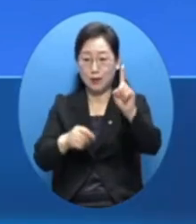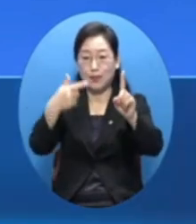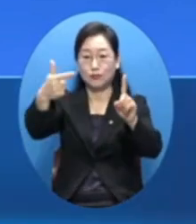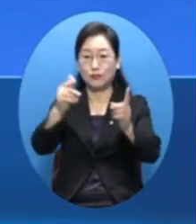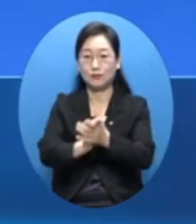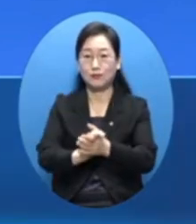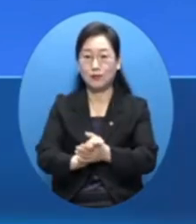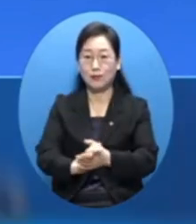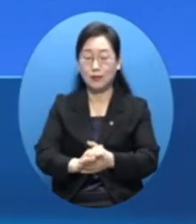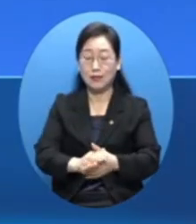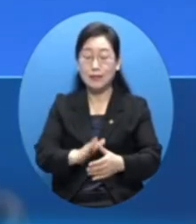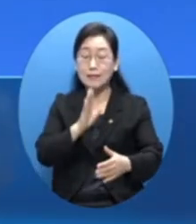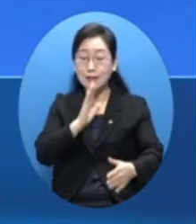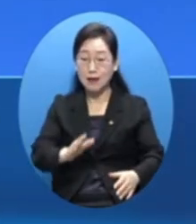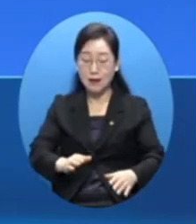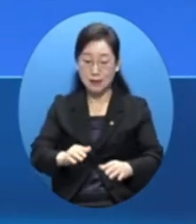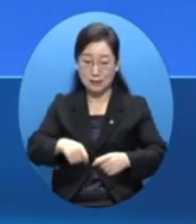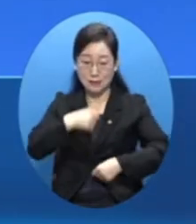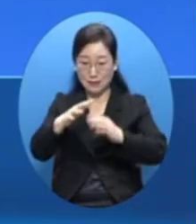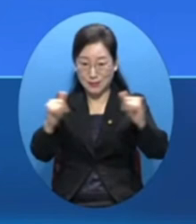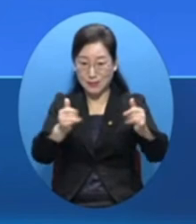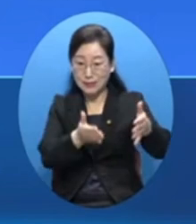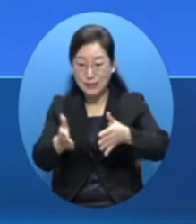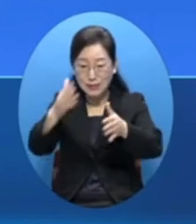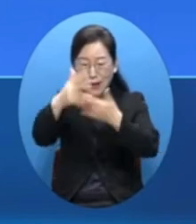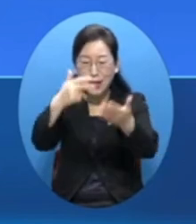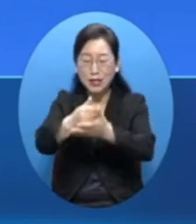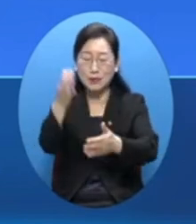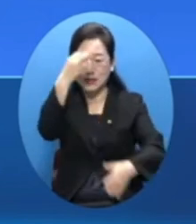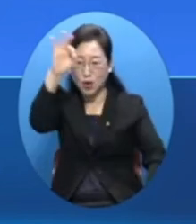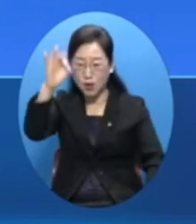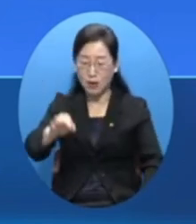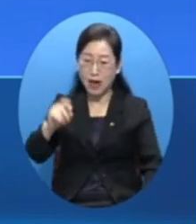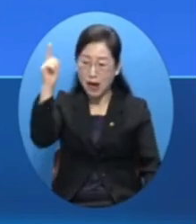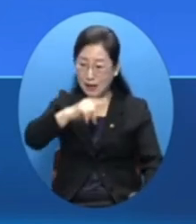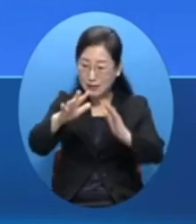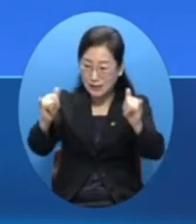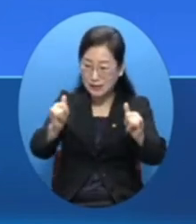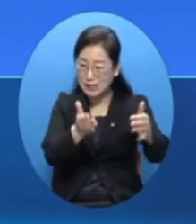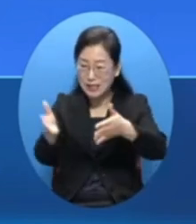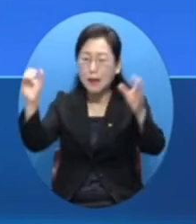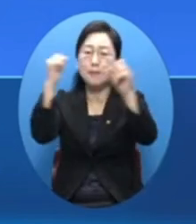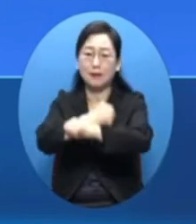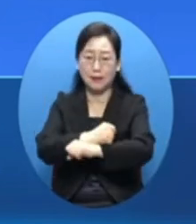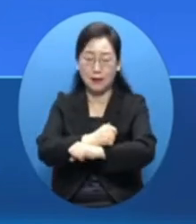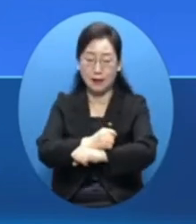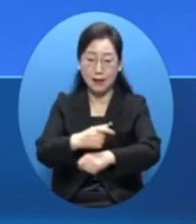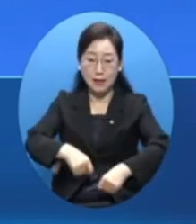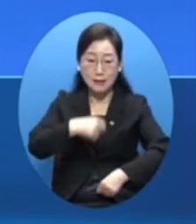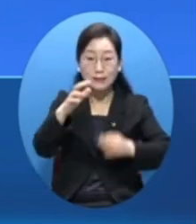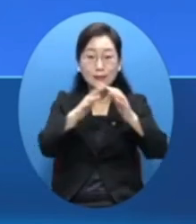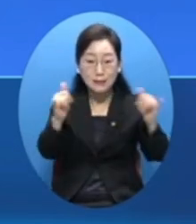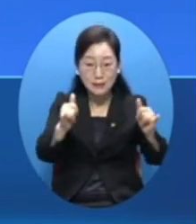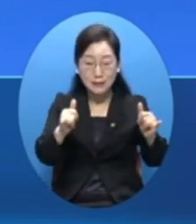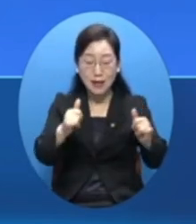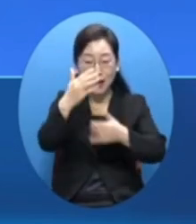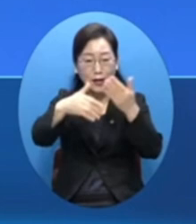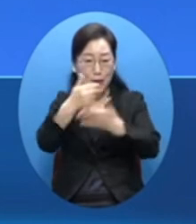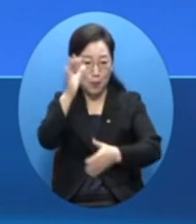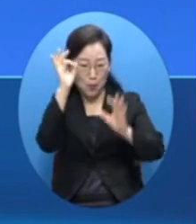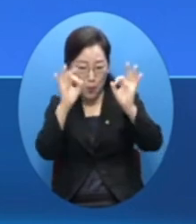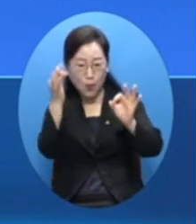말씀합니다. 대저 의인의 길은 야훼께서 인정하시나 악인의 길은 망하리로다. 의인의 길은 하나님께서 인정하시는